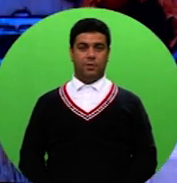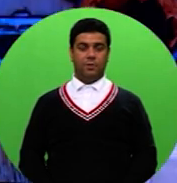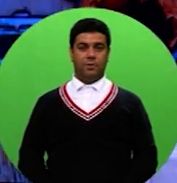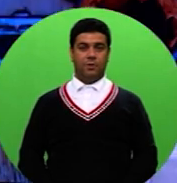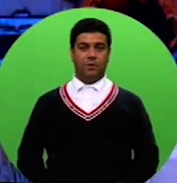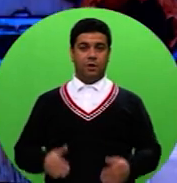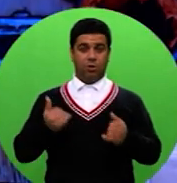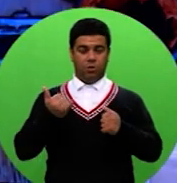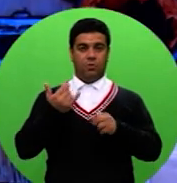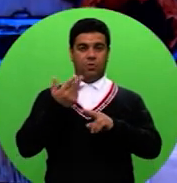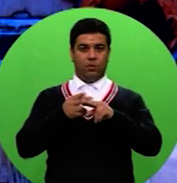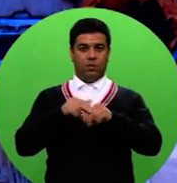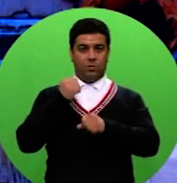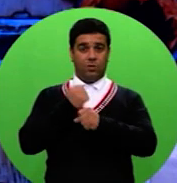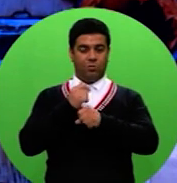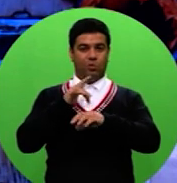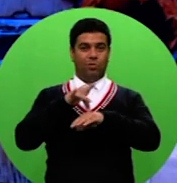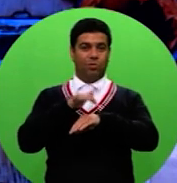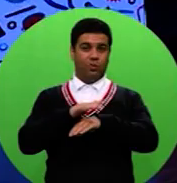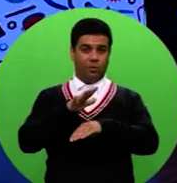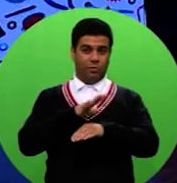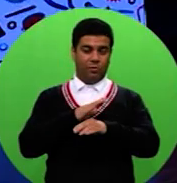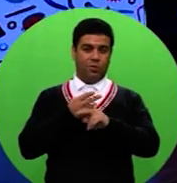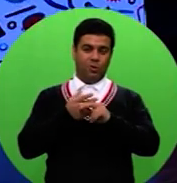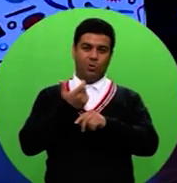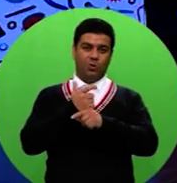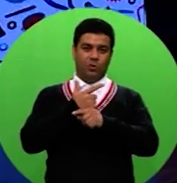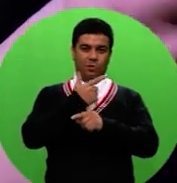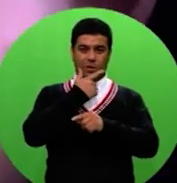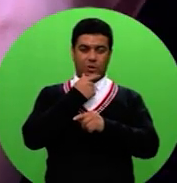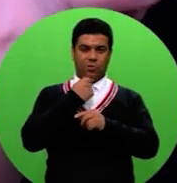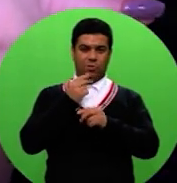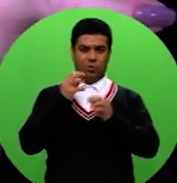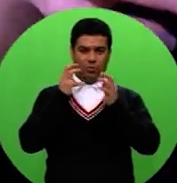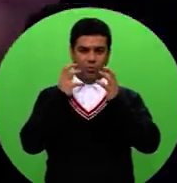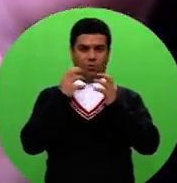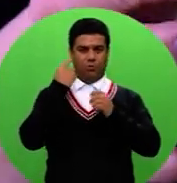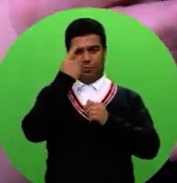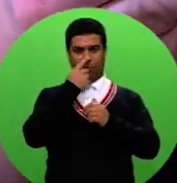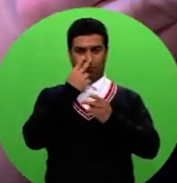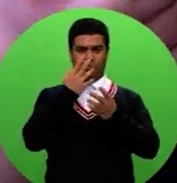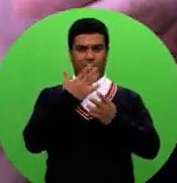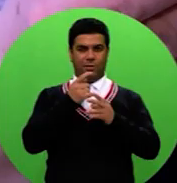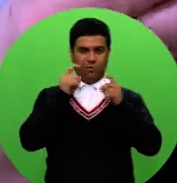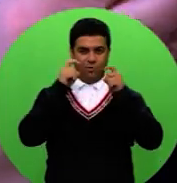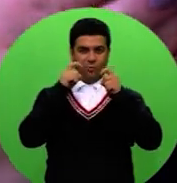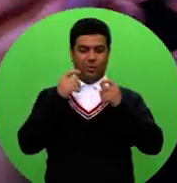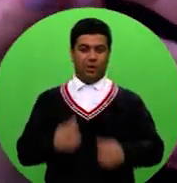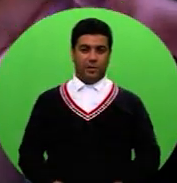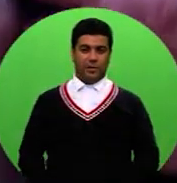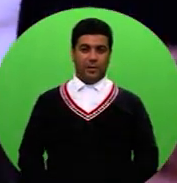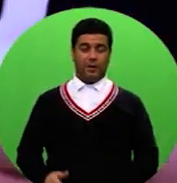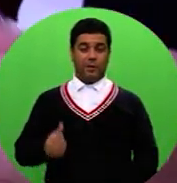Ну вот, уже виден характер нашего будущего героя. Такой очень серьезный вид